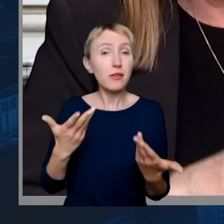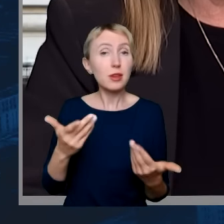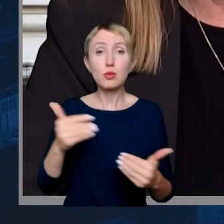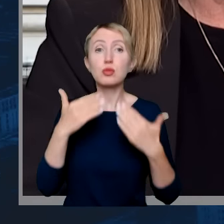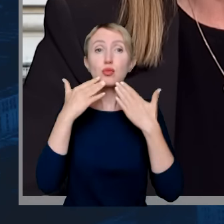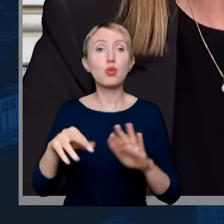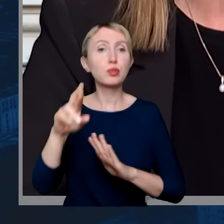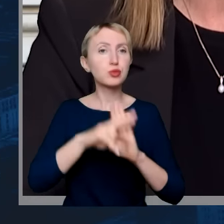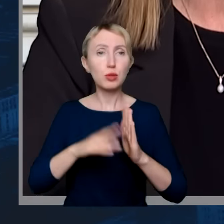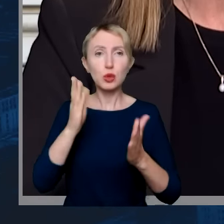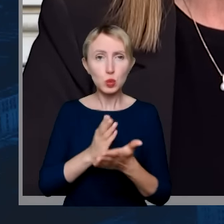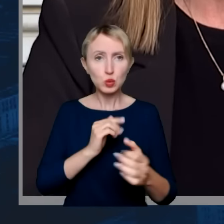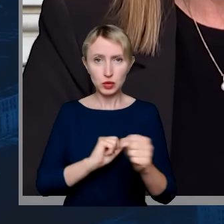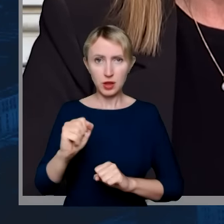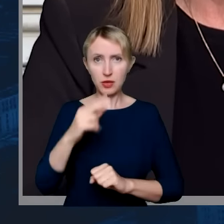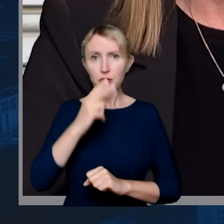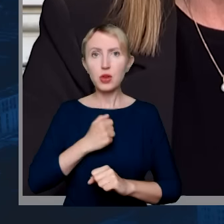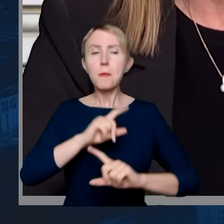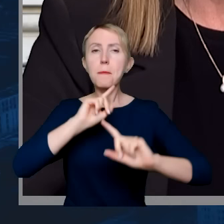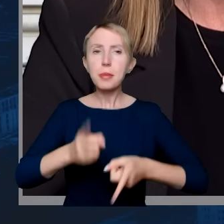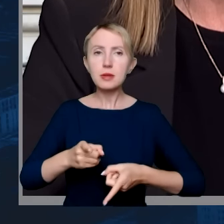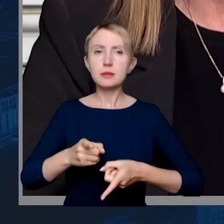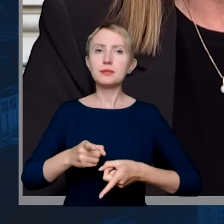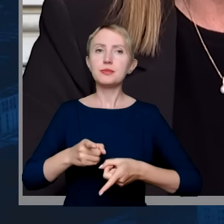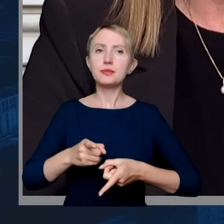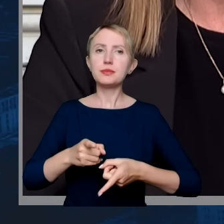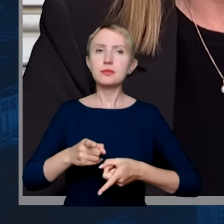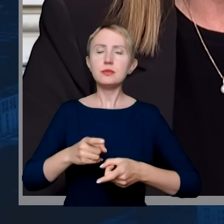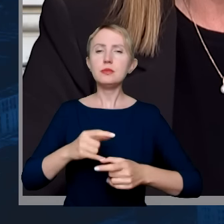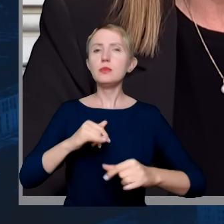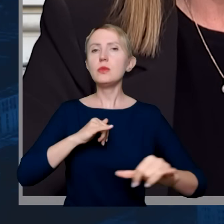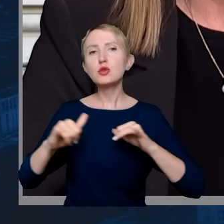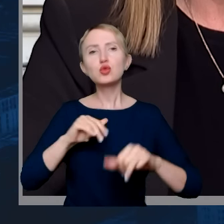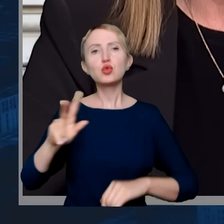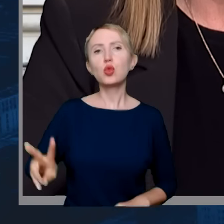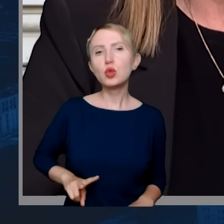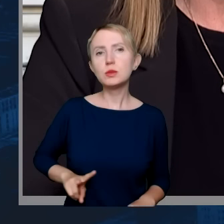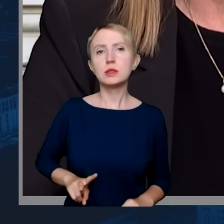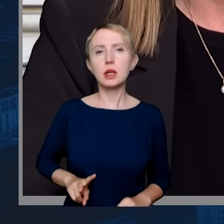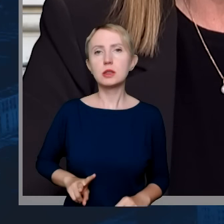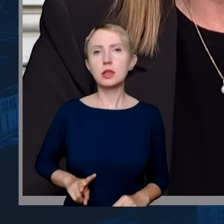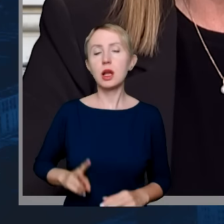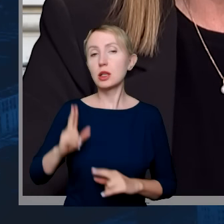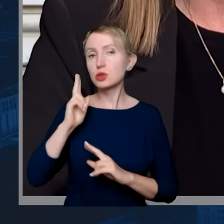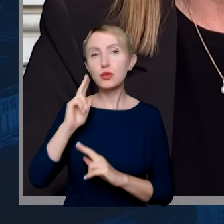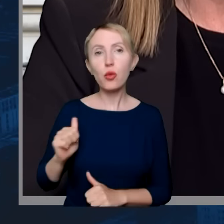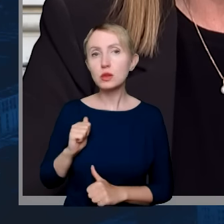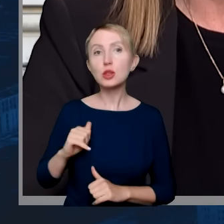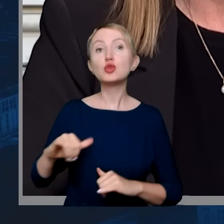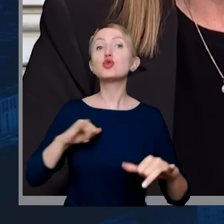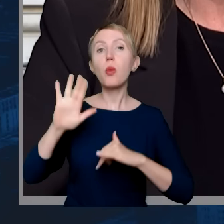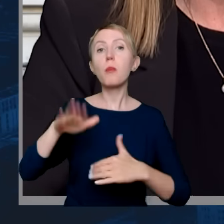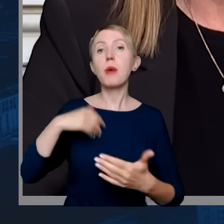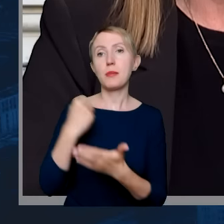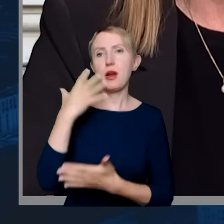które są, jasne dyspozycje z rządu, z ministerstwa, z wojska, że żołnierz ma prawo używać